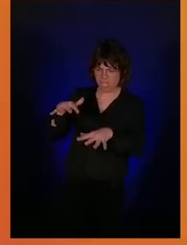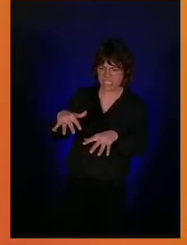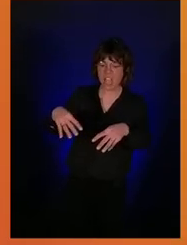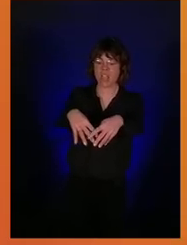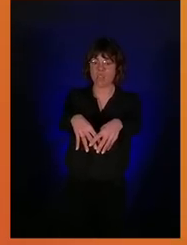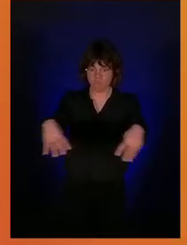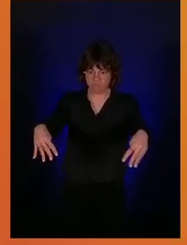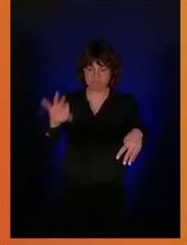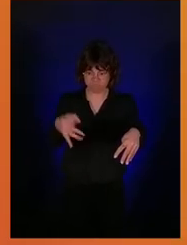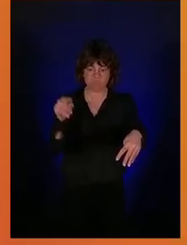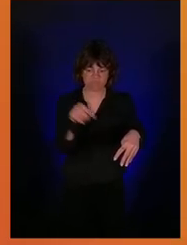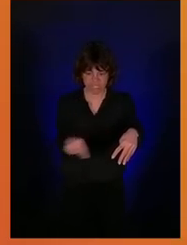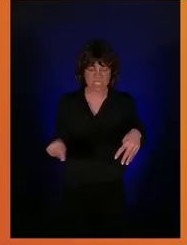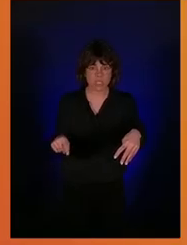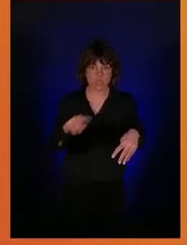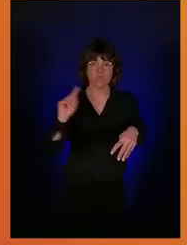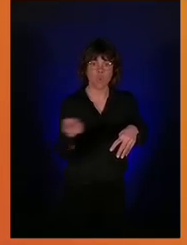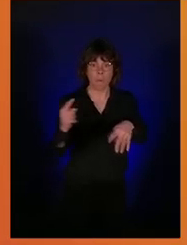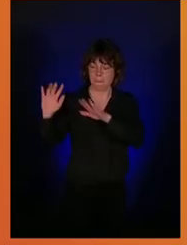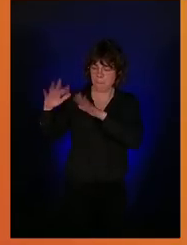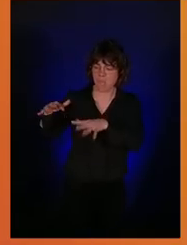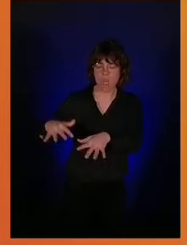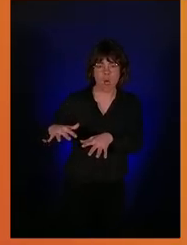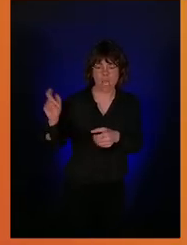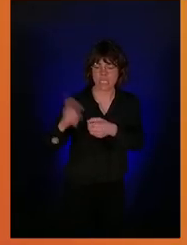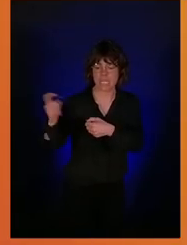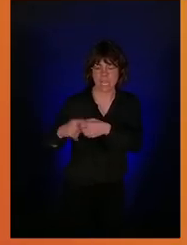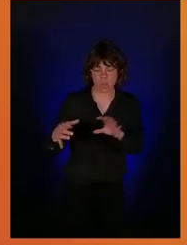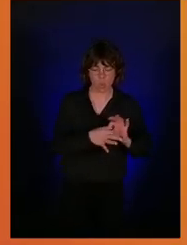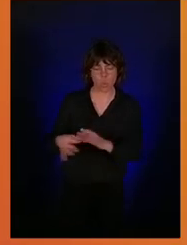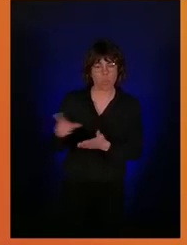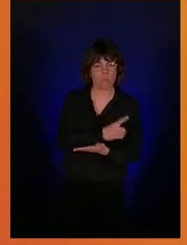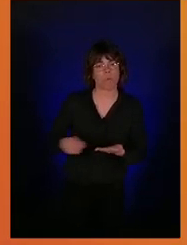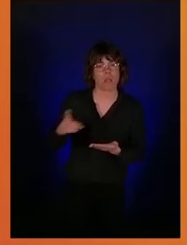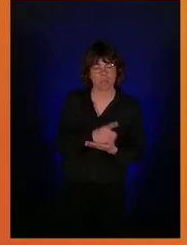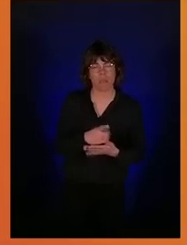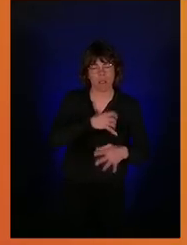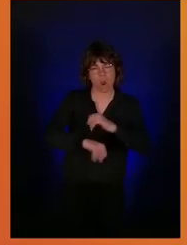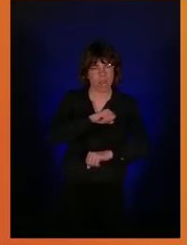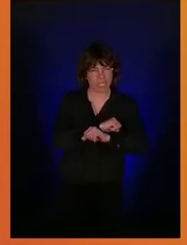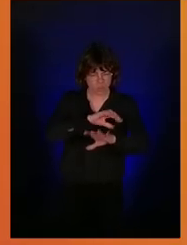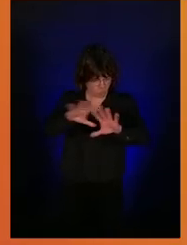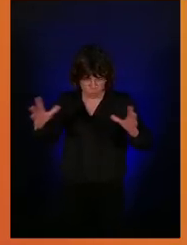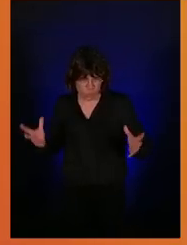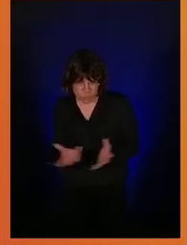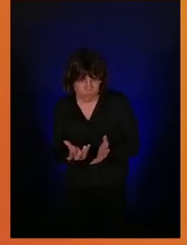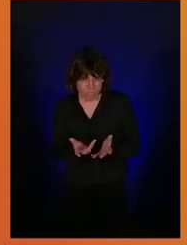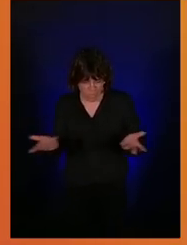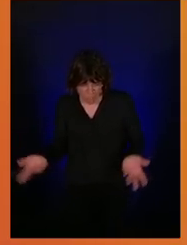C'est elle, vous, militants des syndicats, des unions départementales, qui organisez tout,